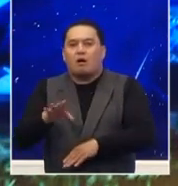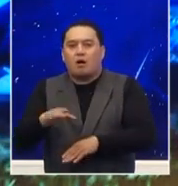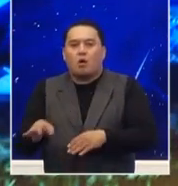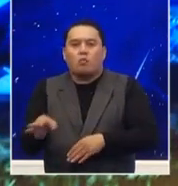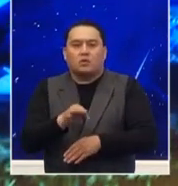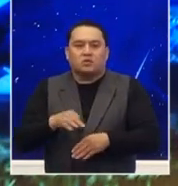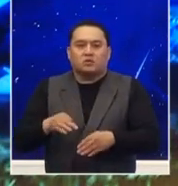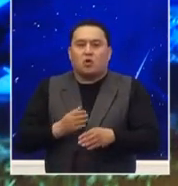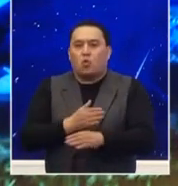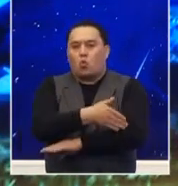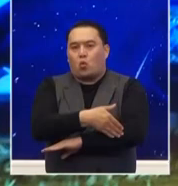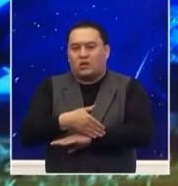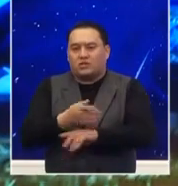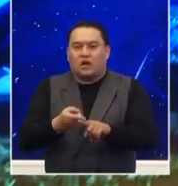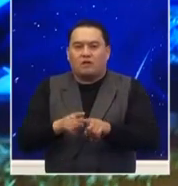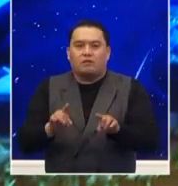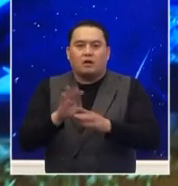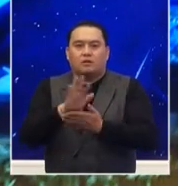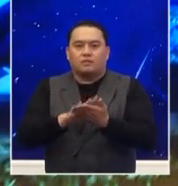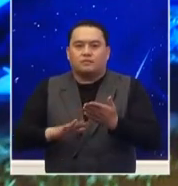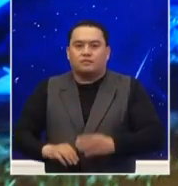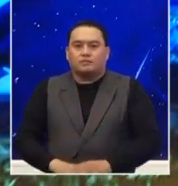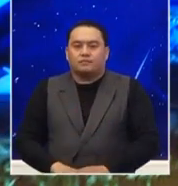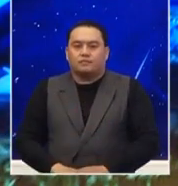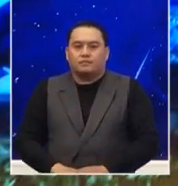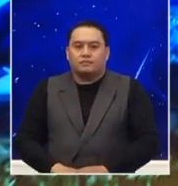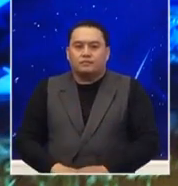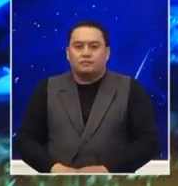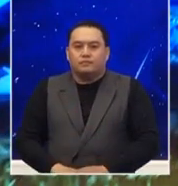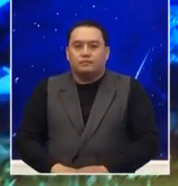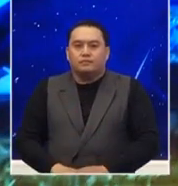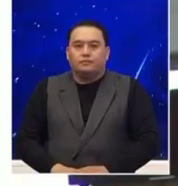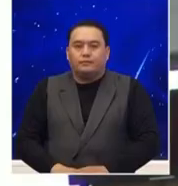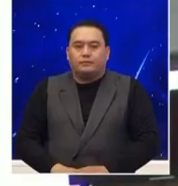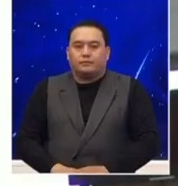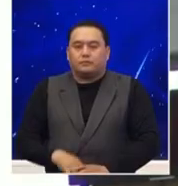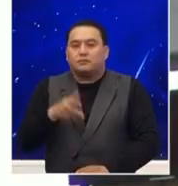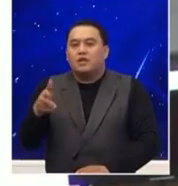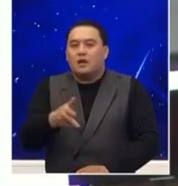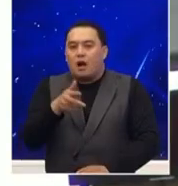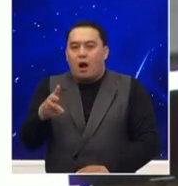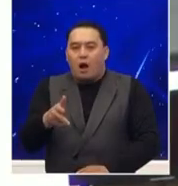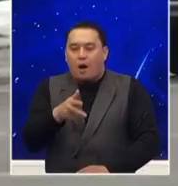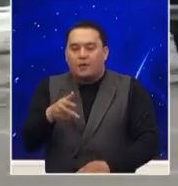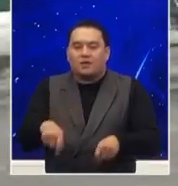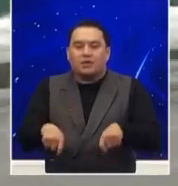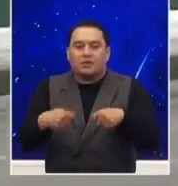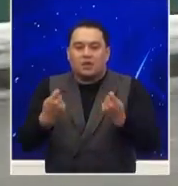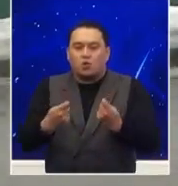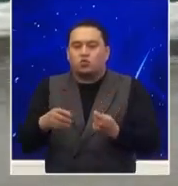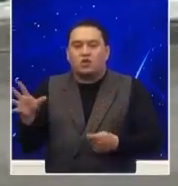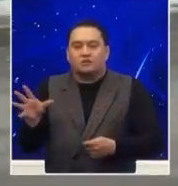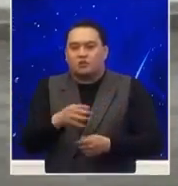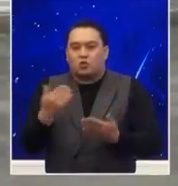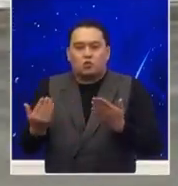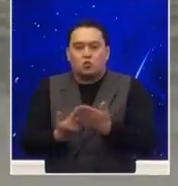областного значения. Более подробно в материале моего коллеги Дамира Анитова. Камеры видеорегистрации нарушений ПДД –